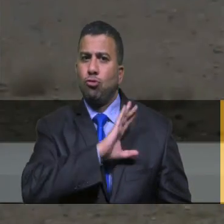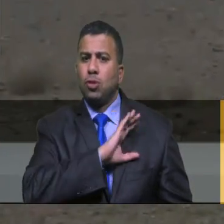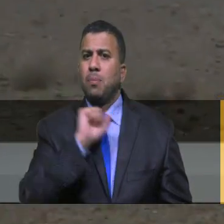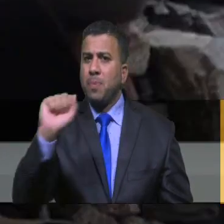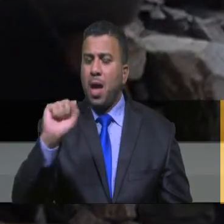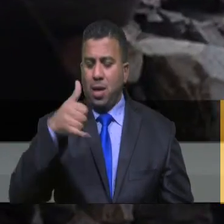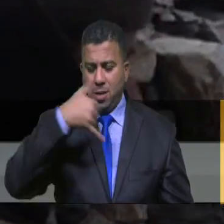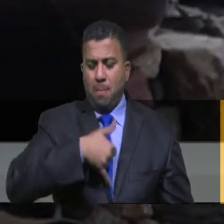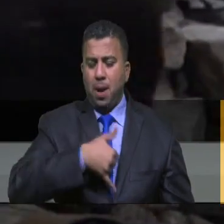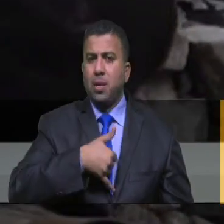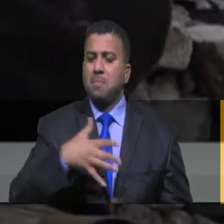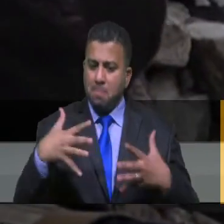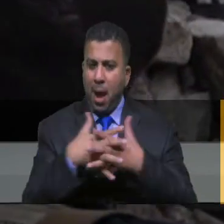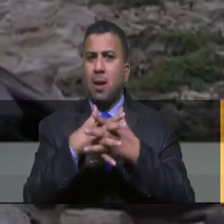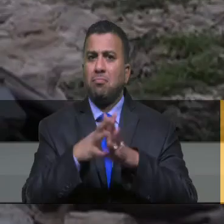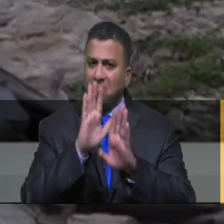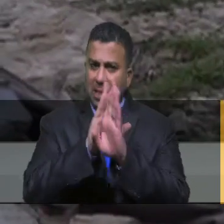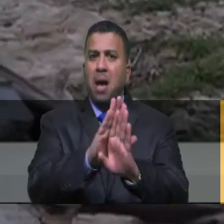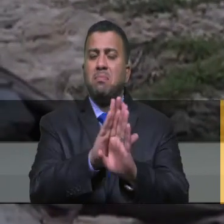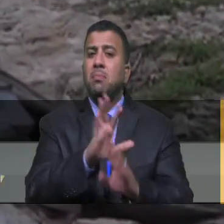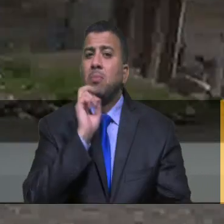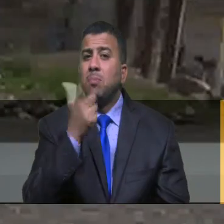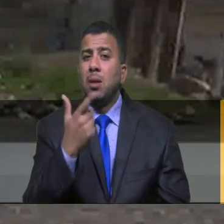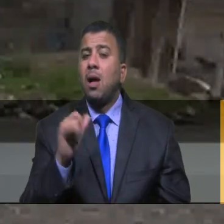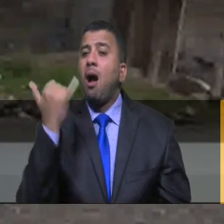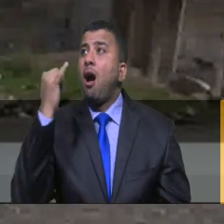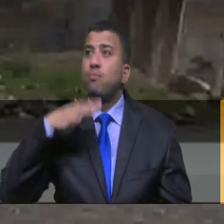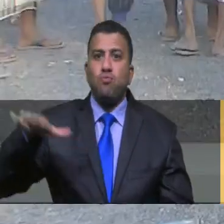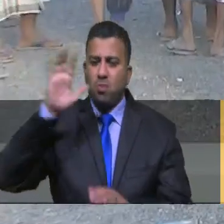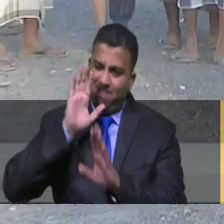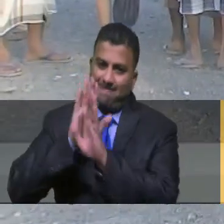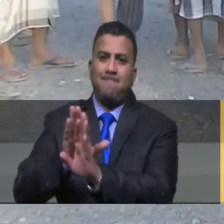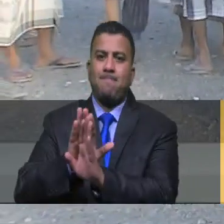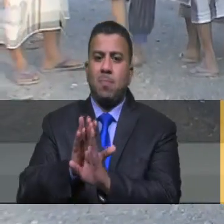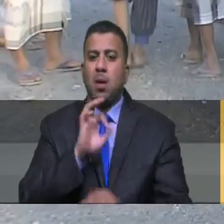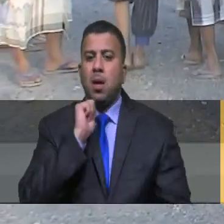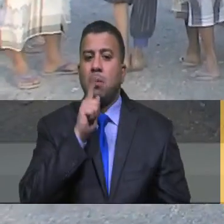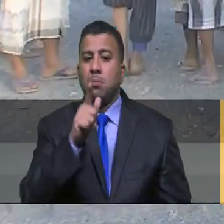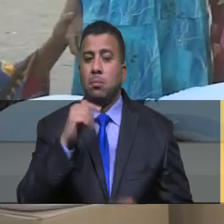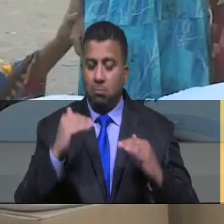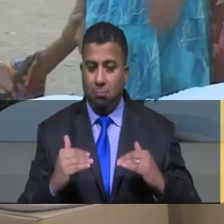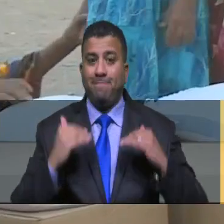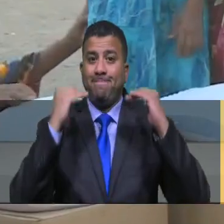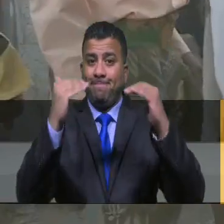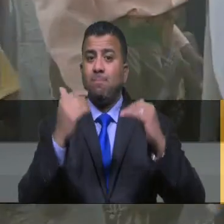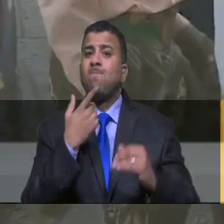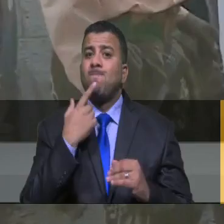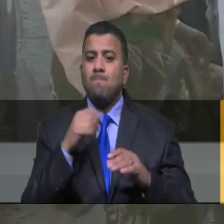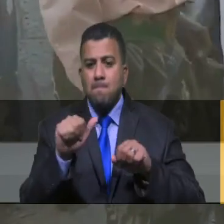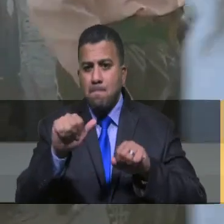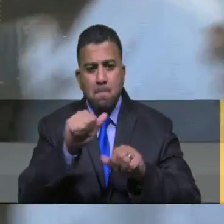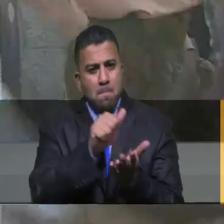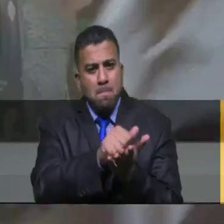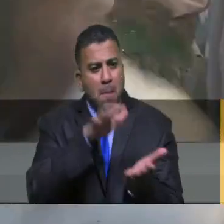الشعبية والجيش اليمني بدعم من التحالف العربي استدعت رفع مستوى العمليات الإغاثية